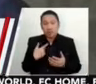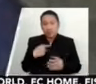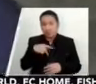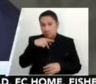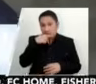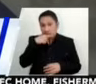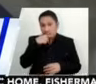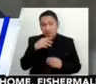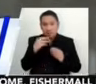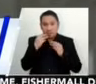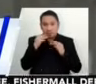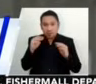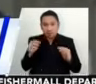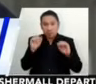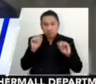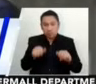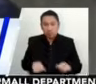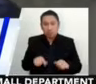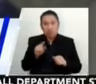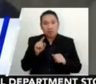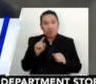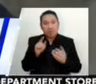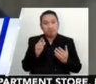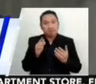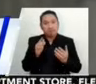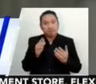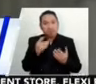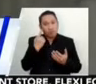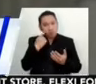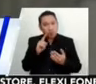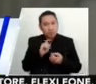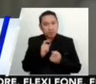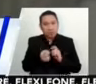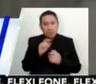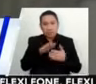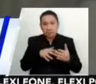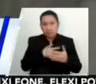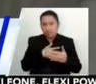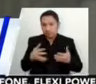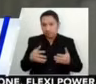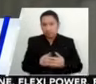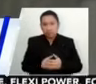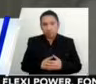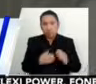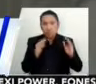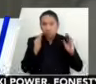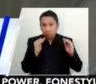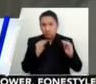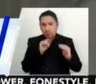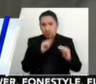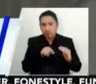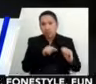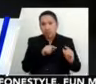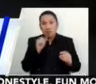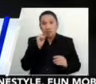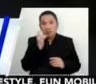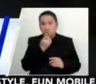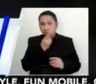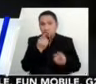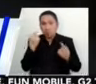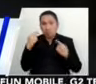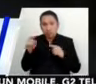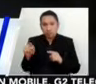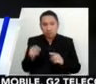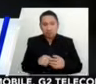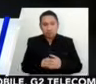i-reset. Kailangan niyo pa siya? Sana po, mas maganda kung mismong yung Vice President ang pupunta. Isinabi